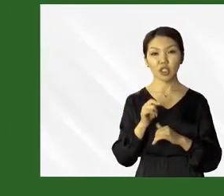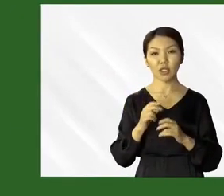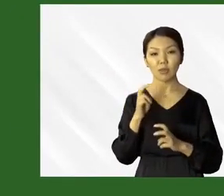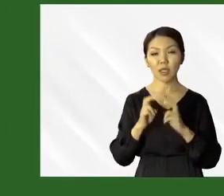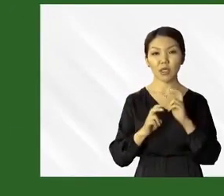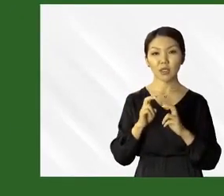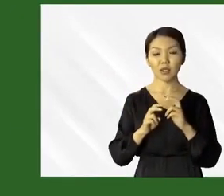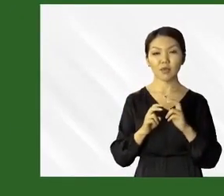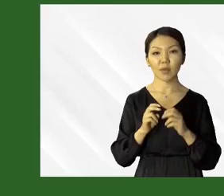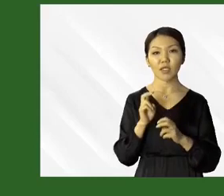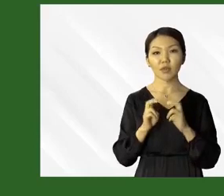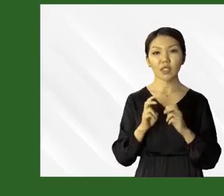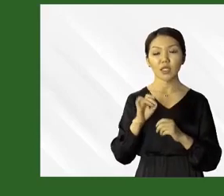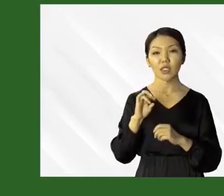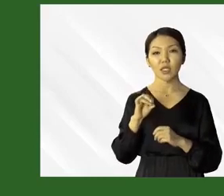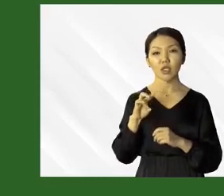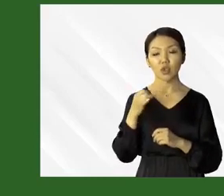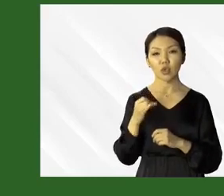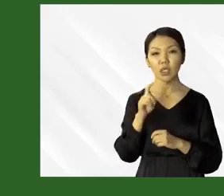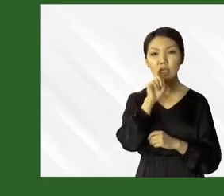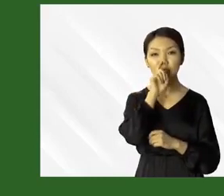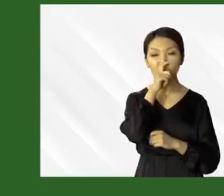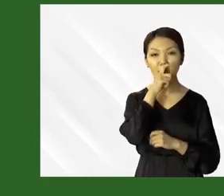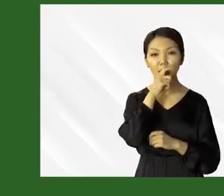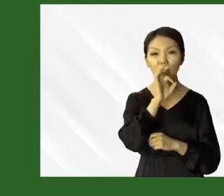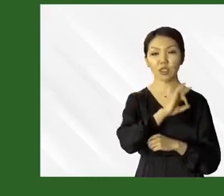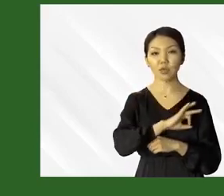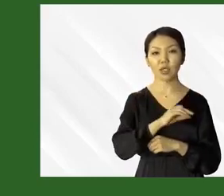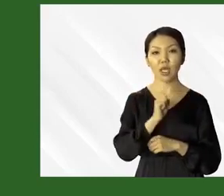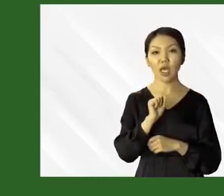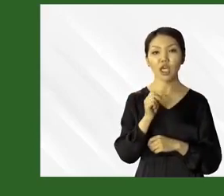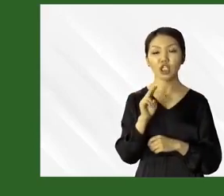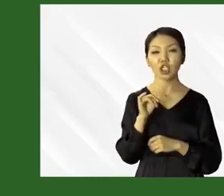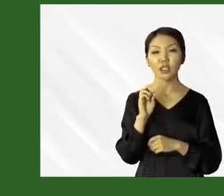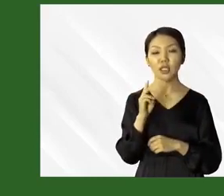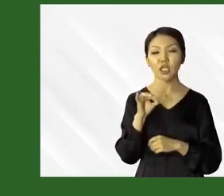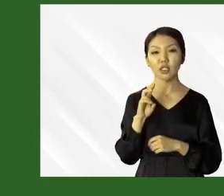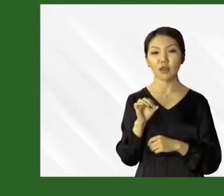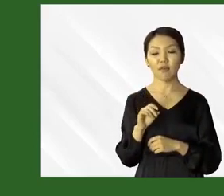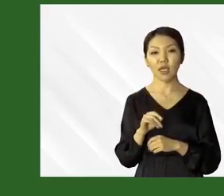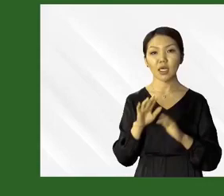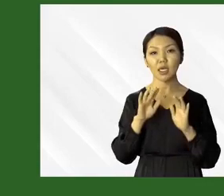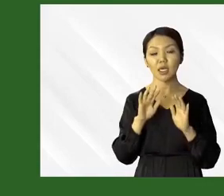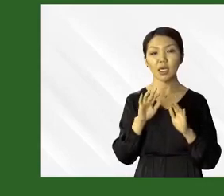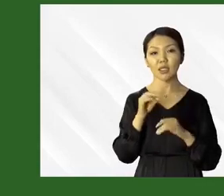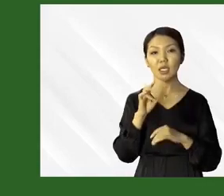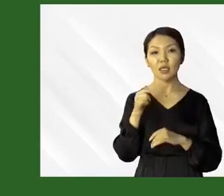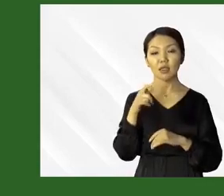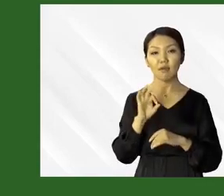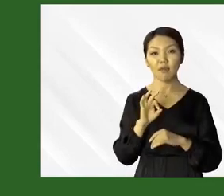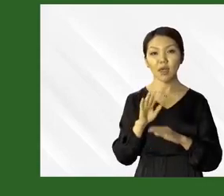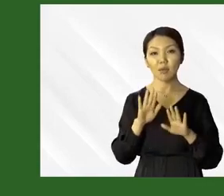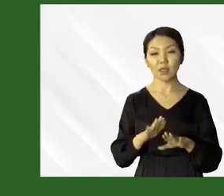производстве серной кислоты при использовании ачикташского месторождения серного колчедана. Также